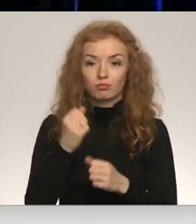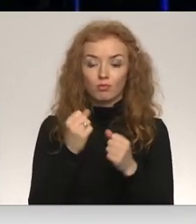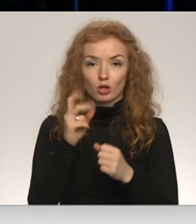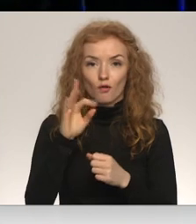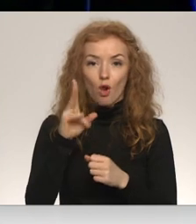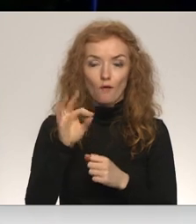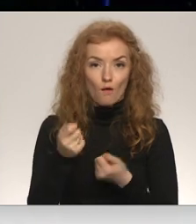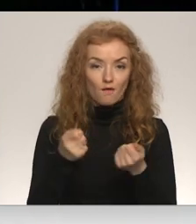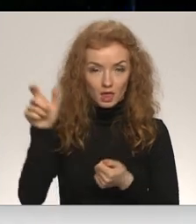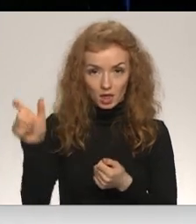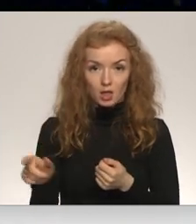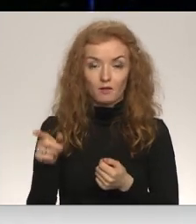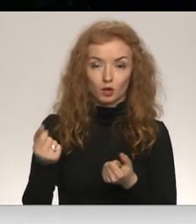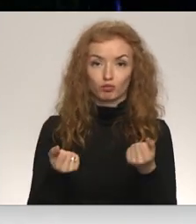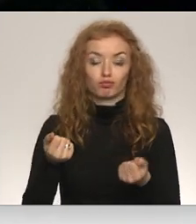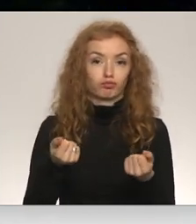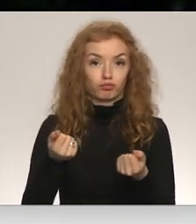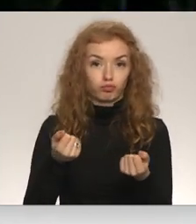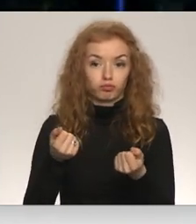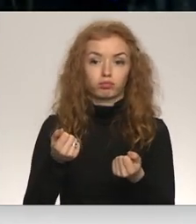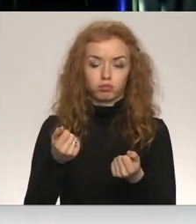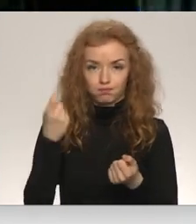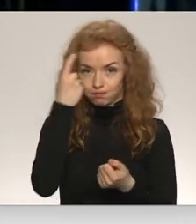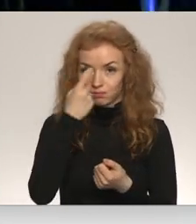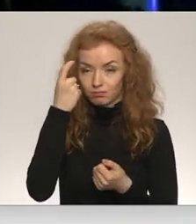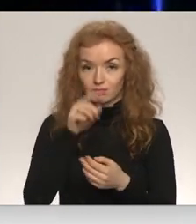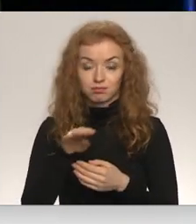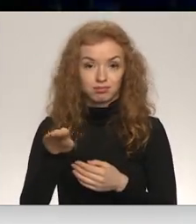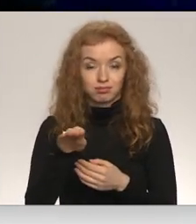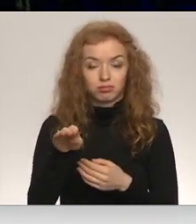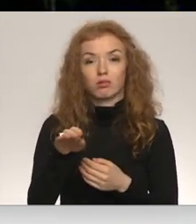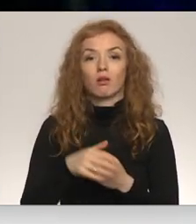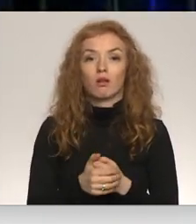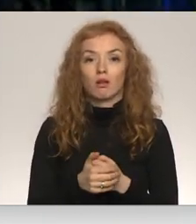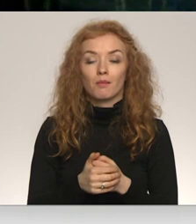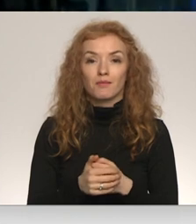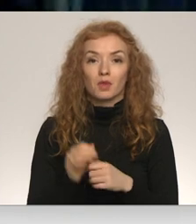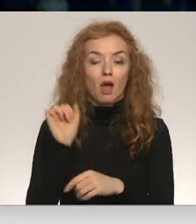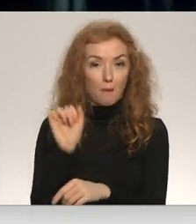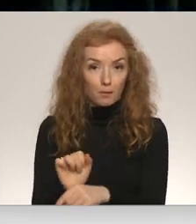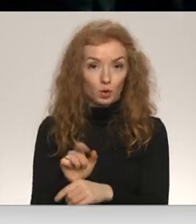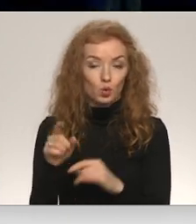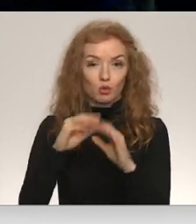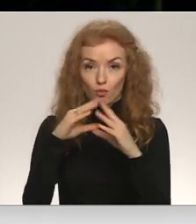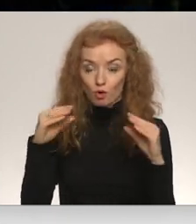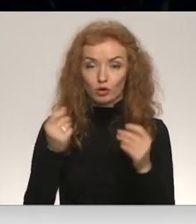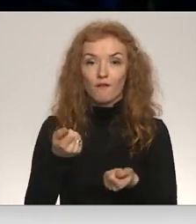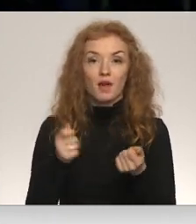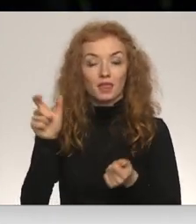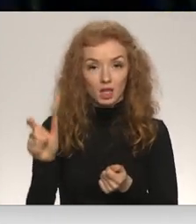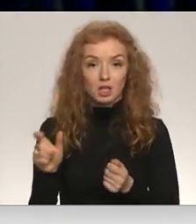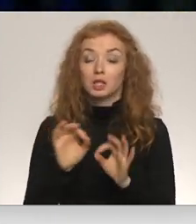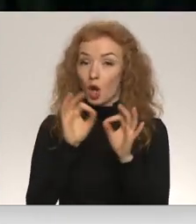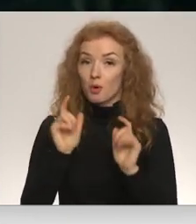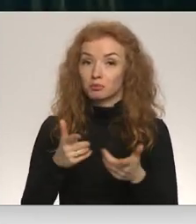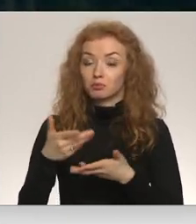Volvo vadītājs, kurš vadīja transporta līdzekli būdams reibumā. Apturot šo transporta līdzekli, vadītājs sākotnēji